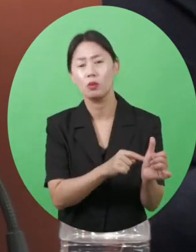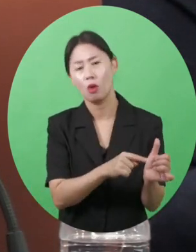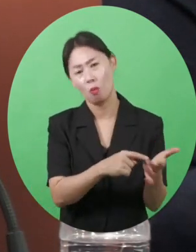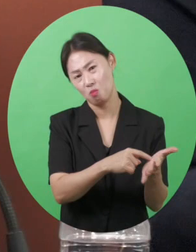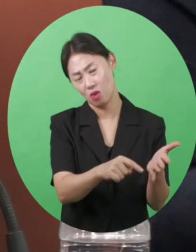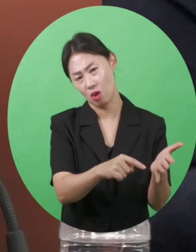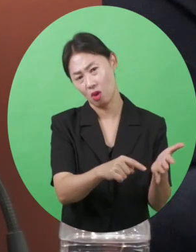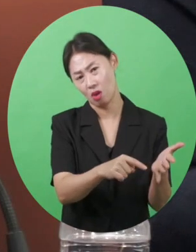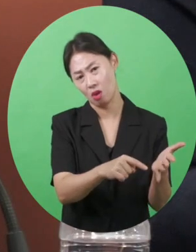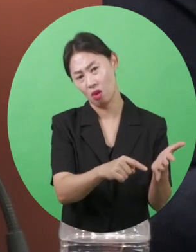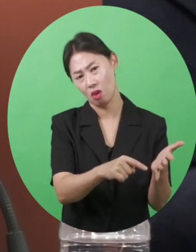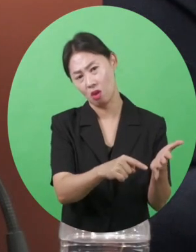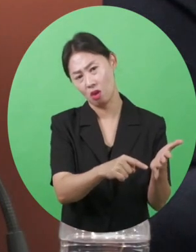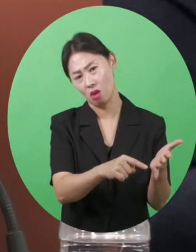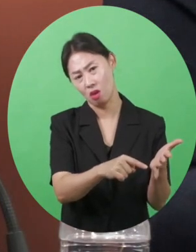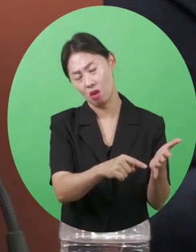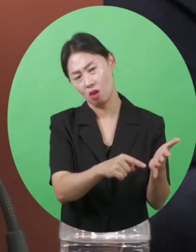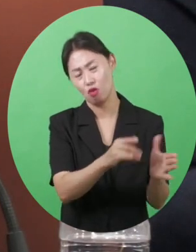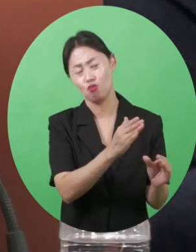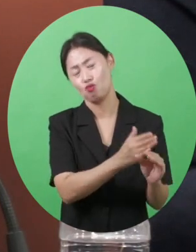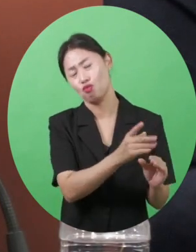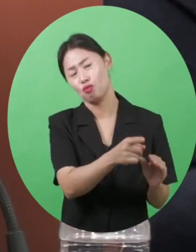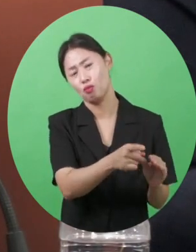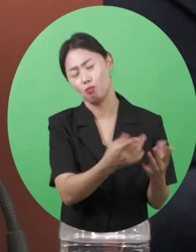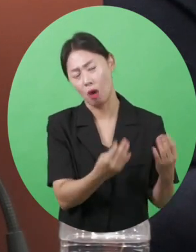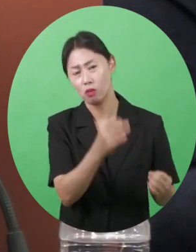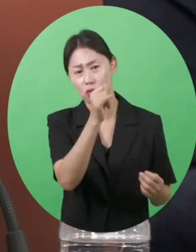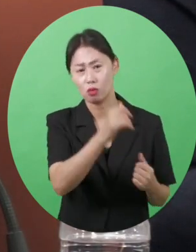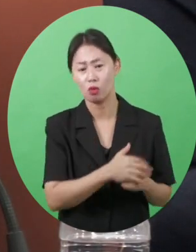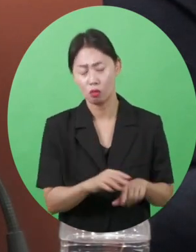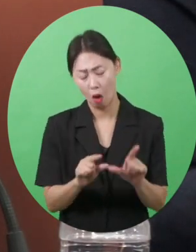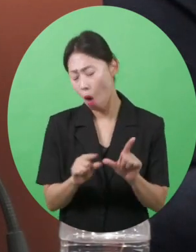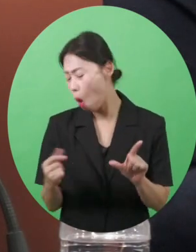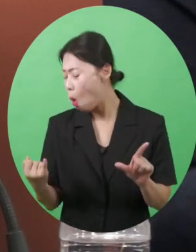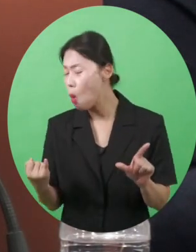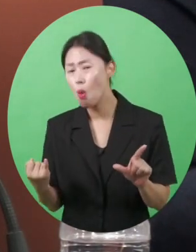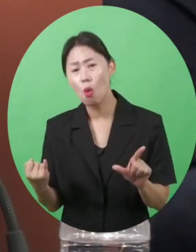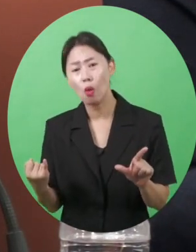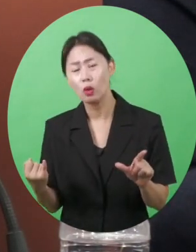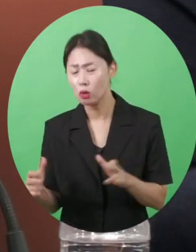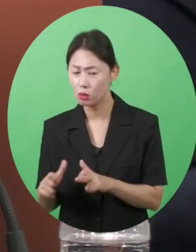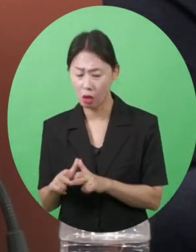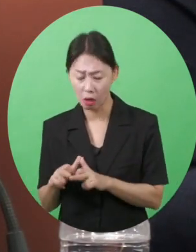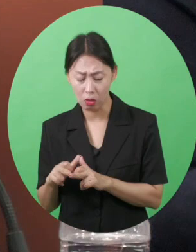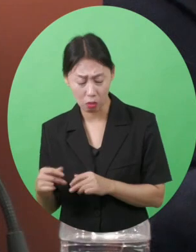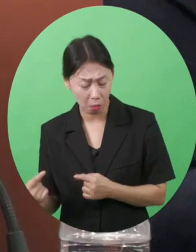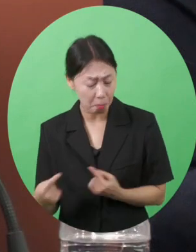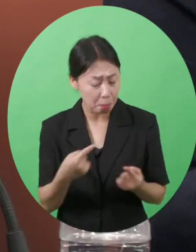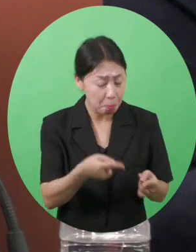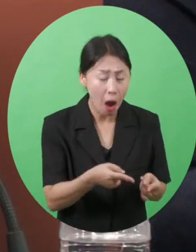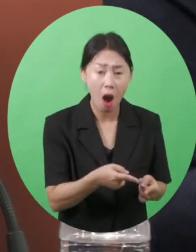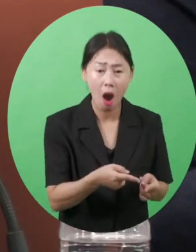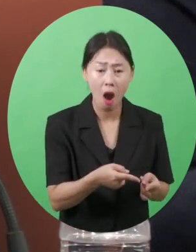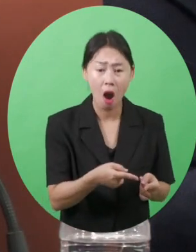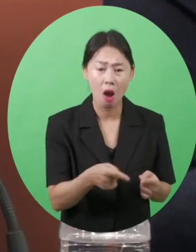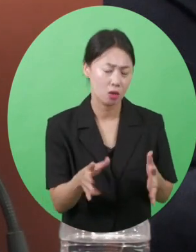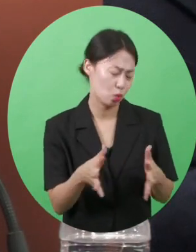피해 장애인 분들 위주라고 들었어요. 실질적으로 여성 장애인 분들이 가기에는 조건이